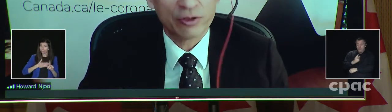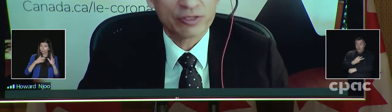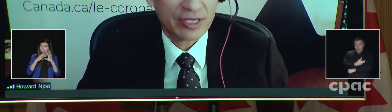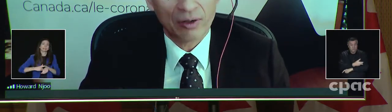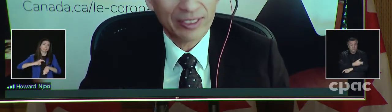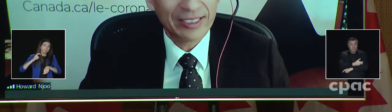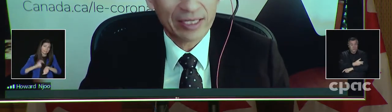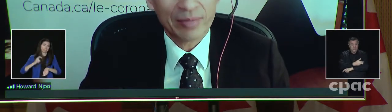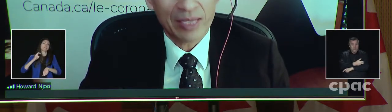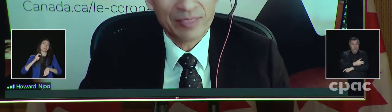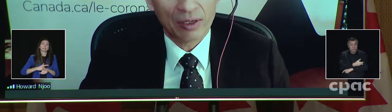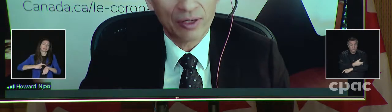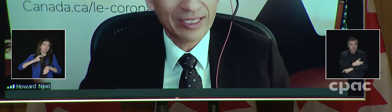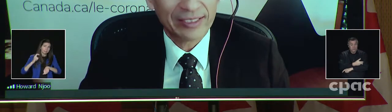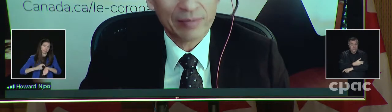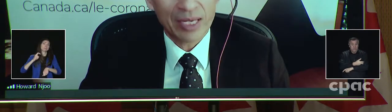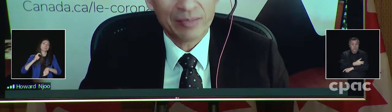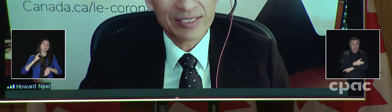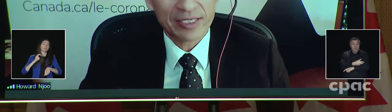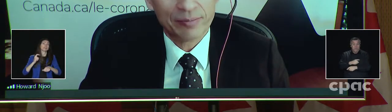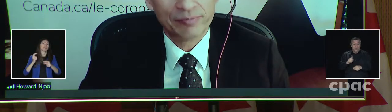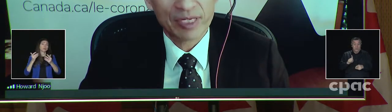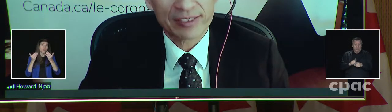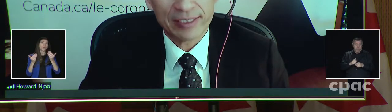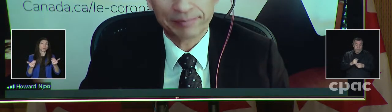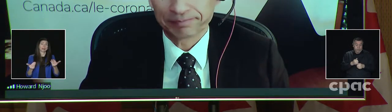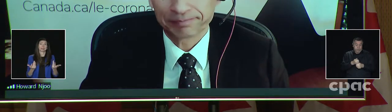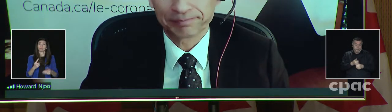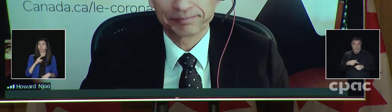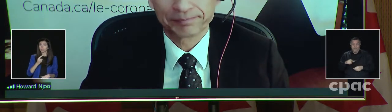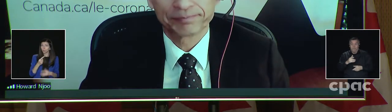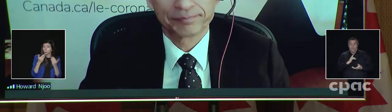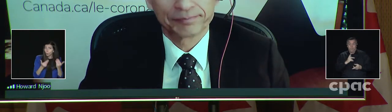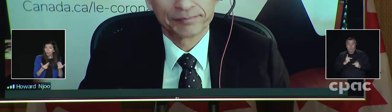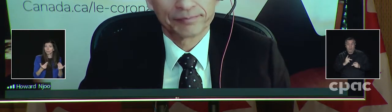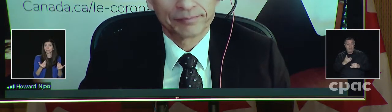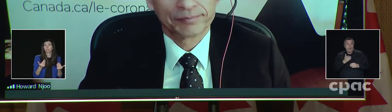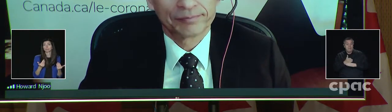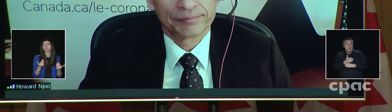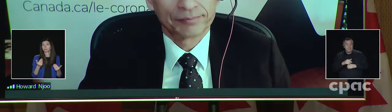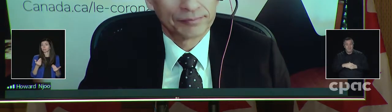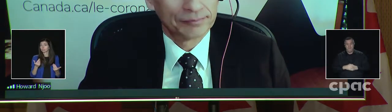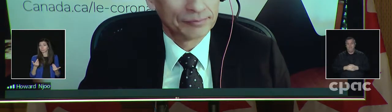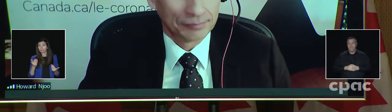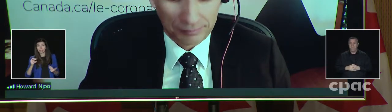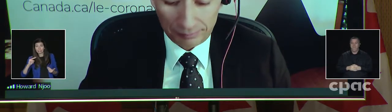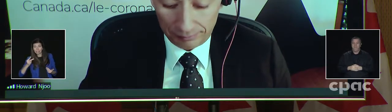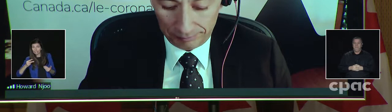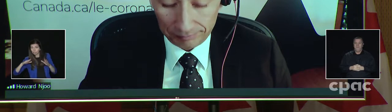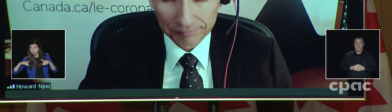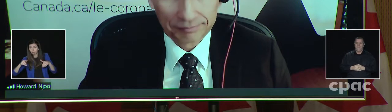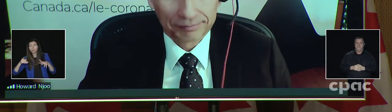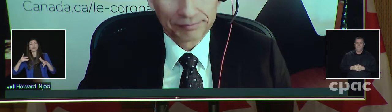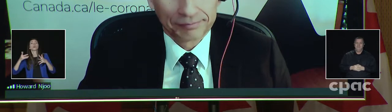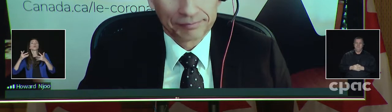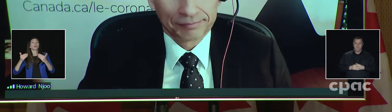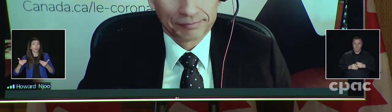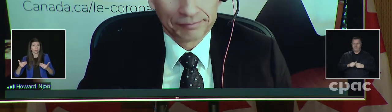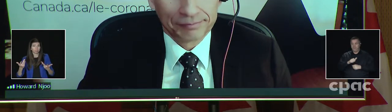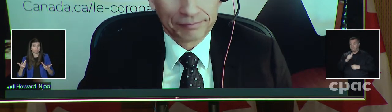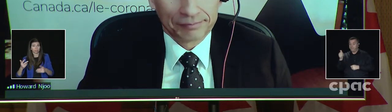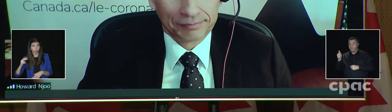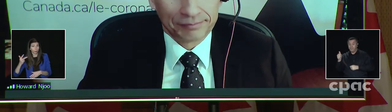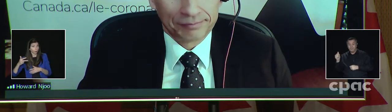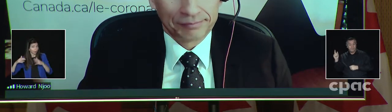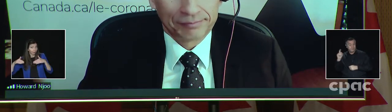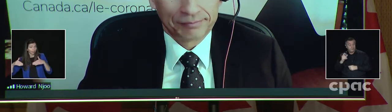aussi une dose en état admissible. Merci. Thank you. Operator, next question. Prochaine question.